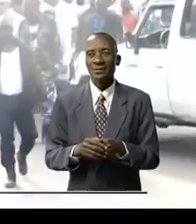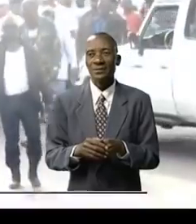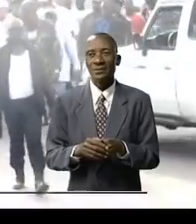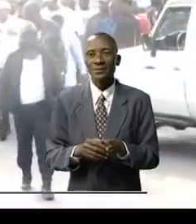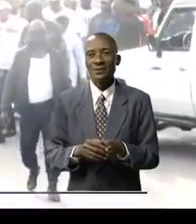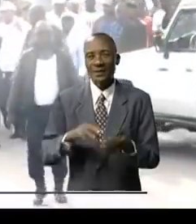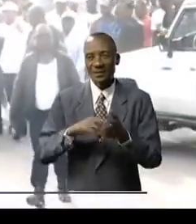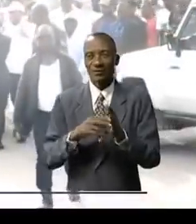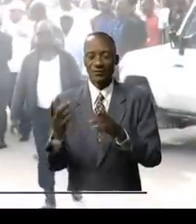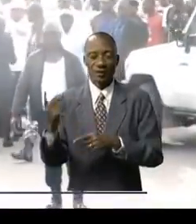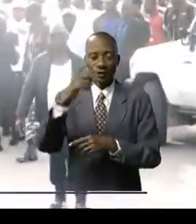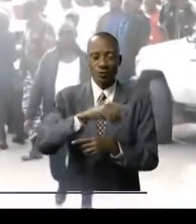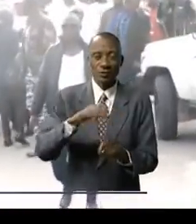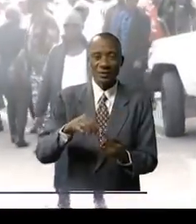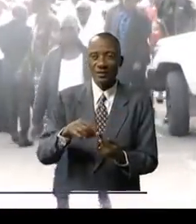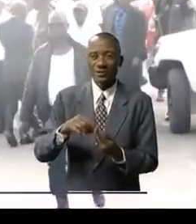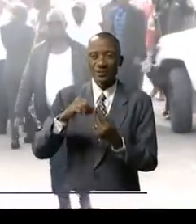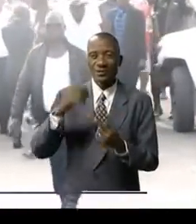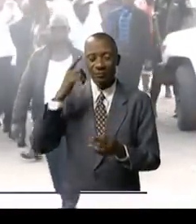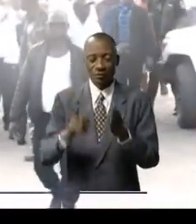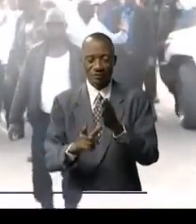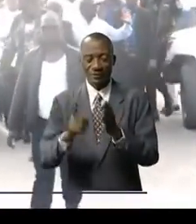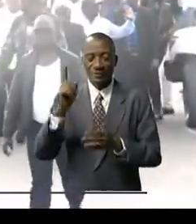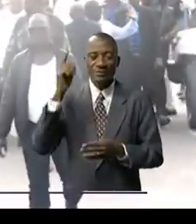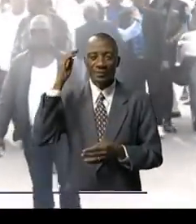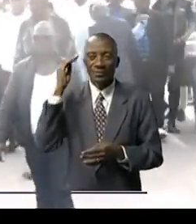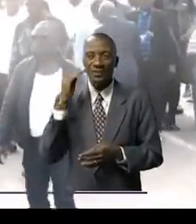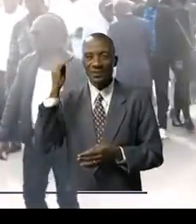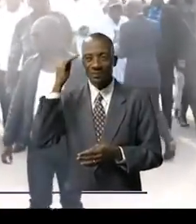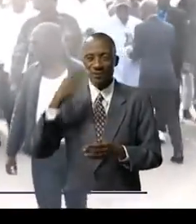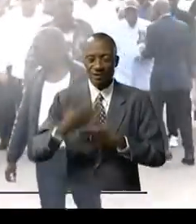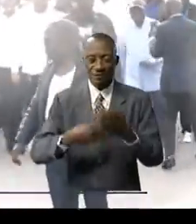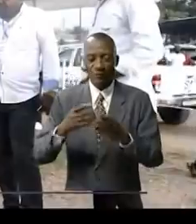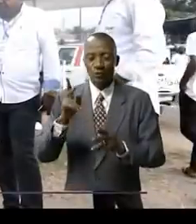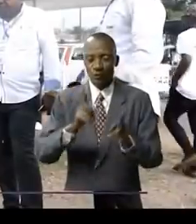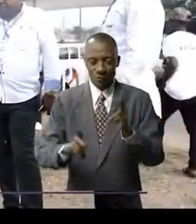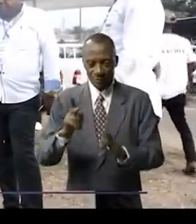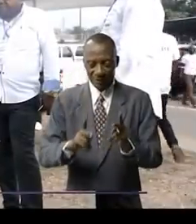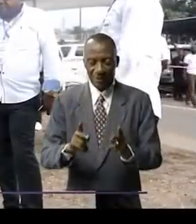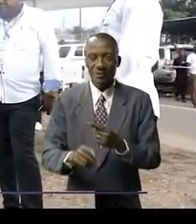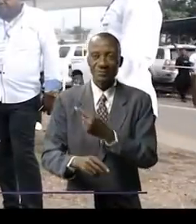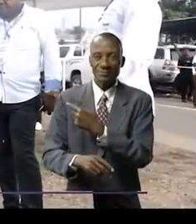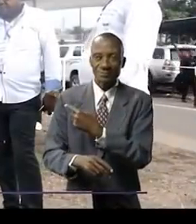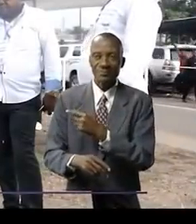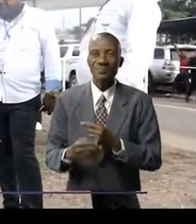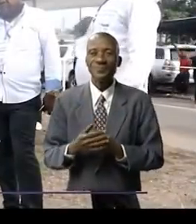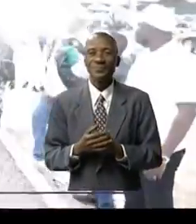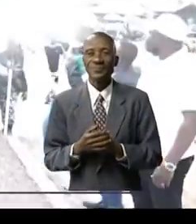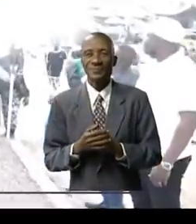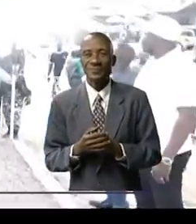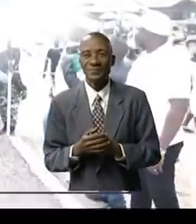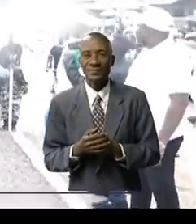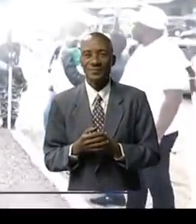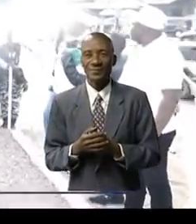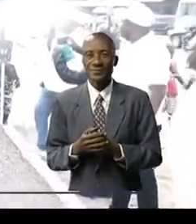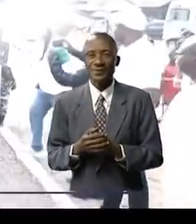spéciale et inoubliable pour le vice-premier ministre, ministre de la fonction publique, modernisation de l'administration et innovation